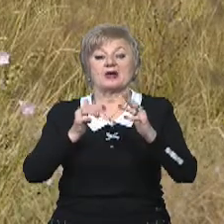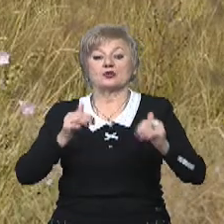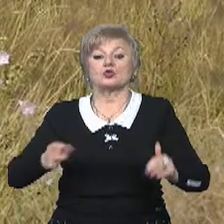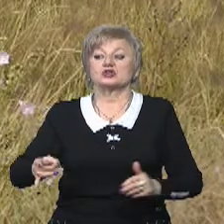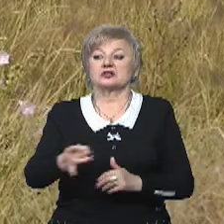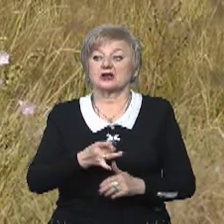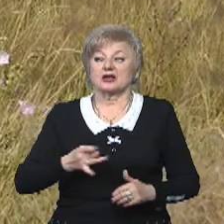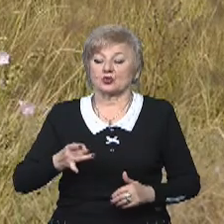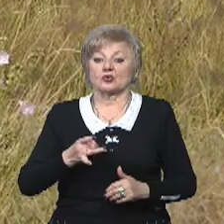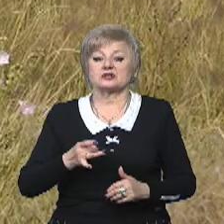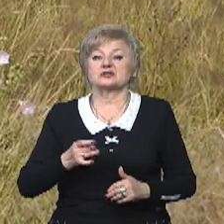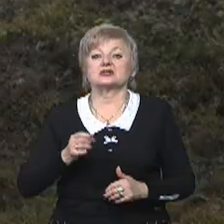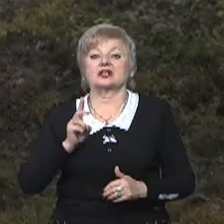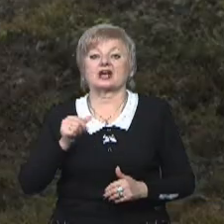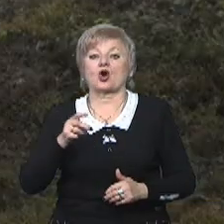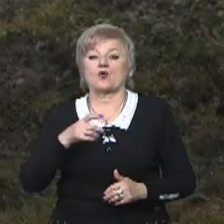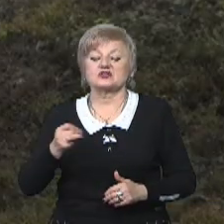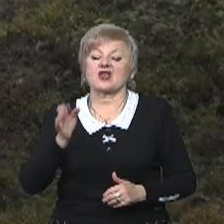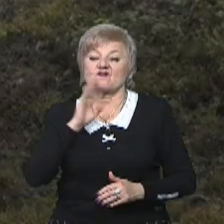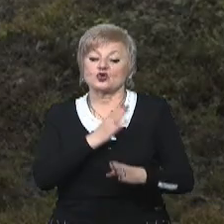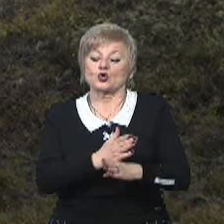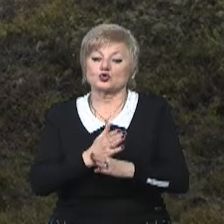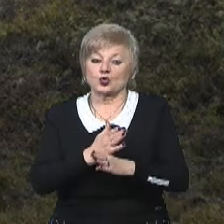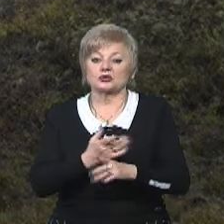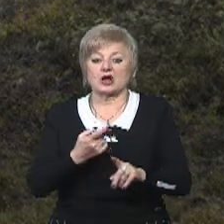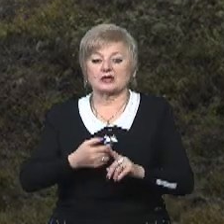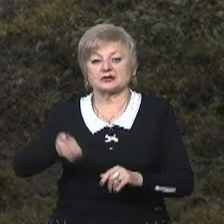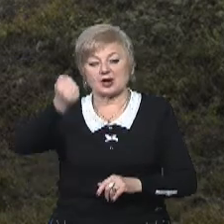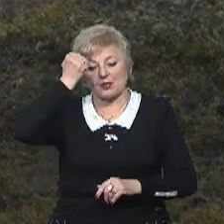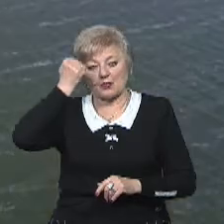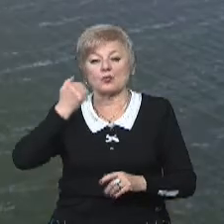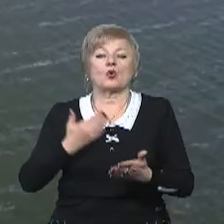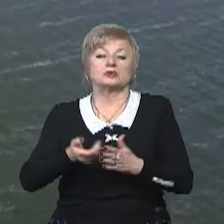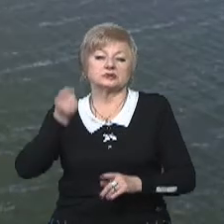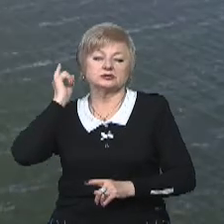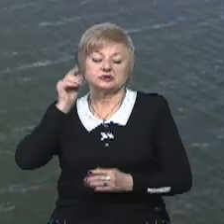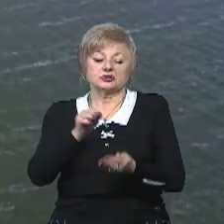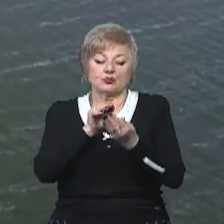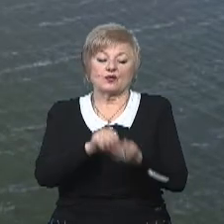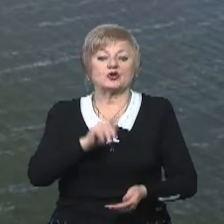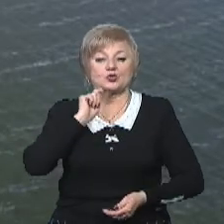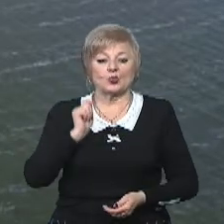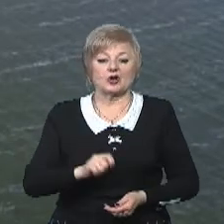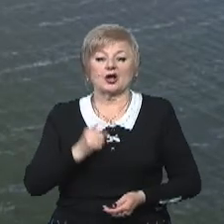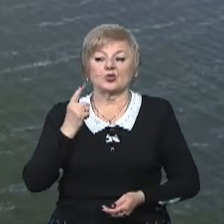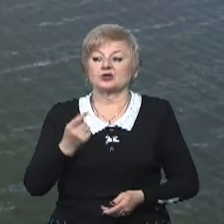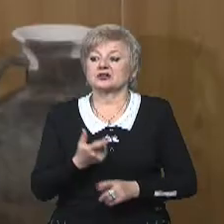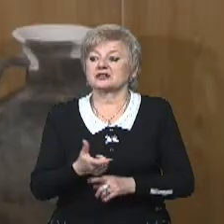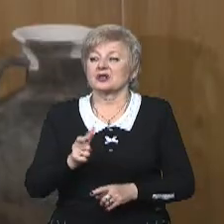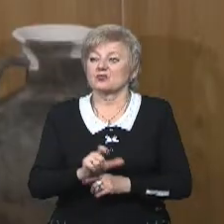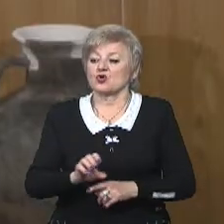району, на березі Каховського водосховища. Ця історична пам'ятка є найбільшим комплексом прадавніх поховань в Україні та одним з найбільших у